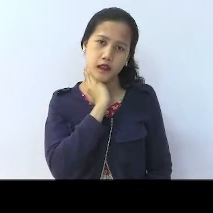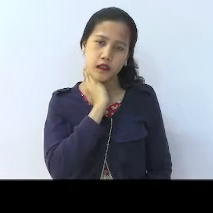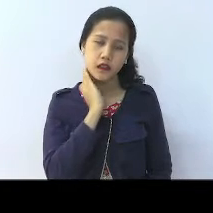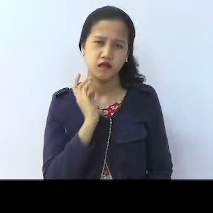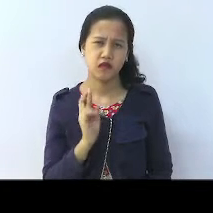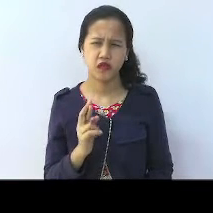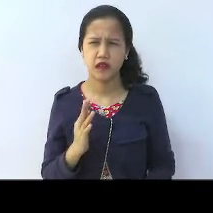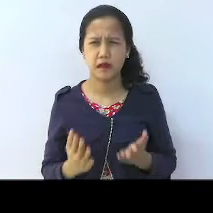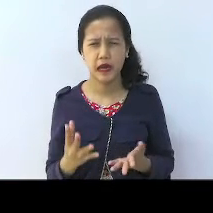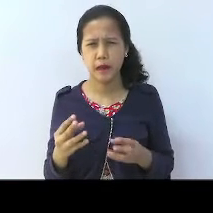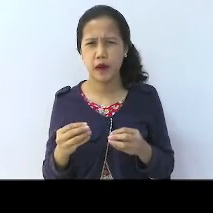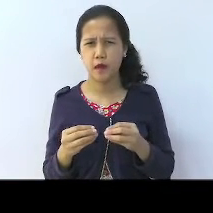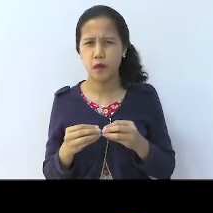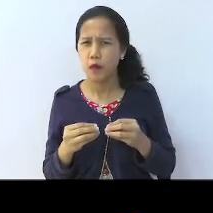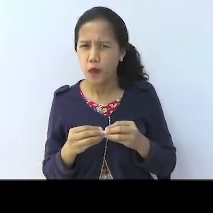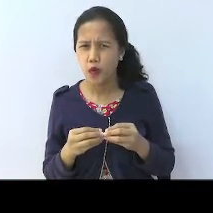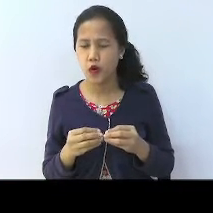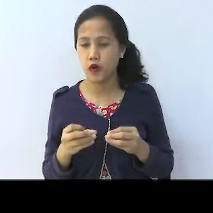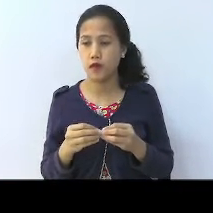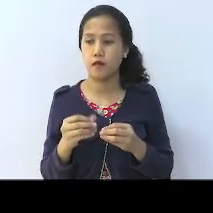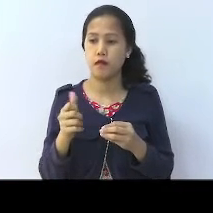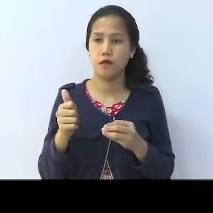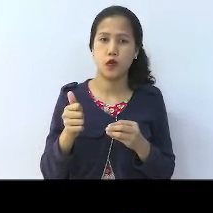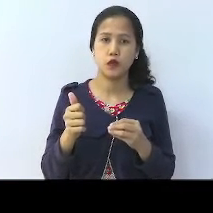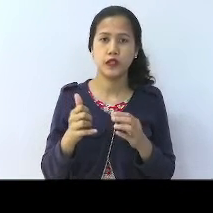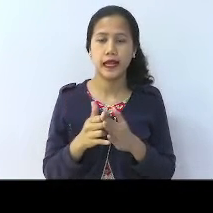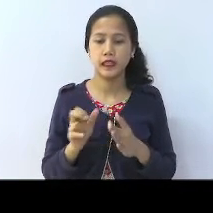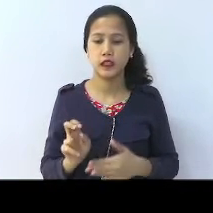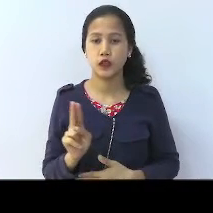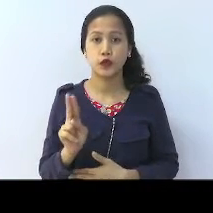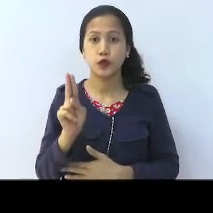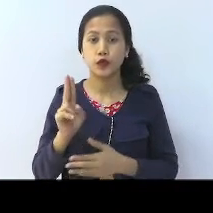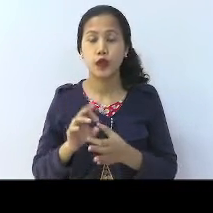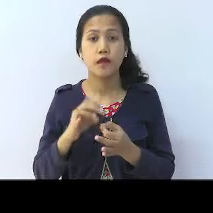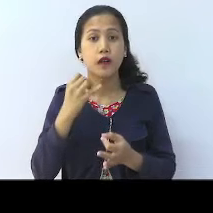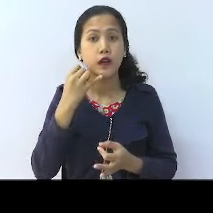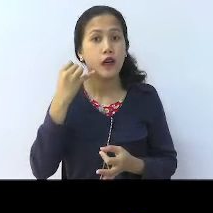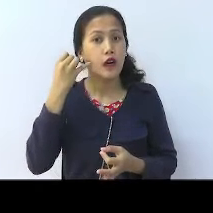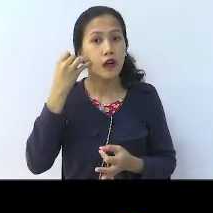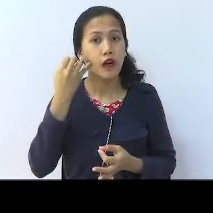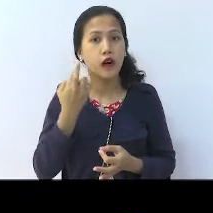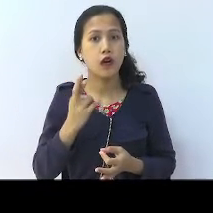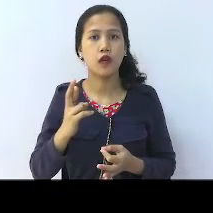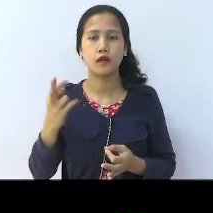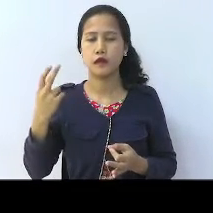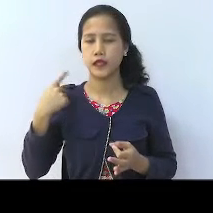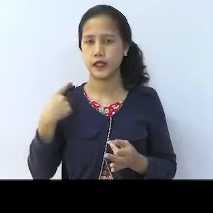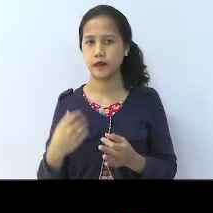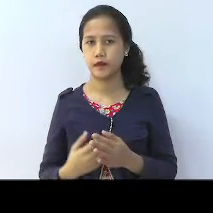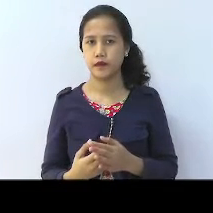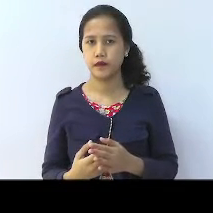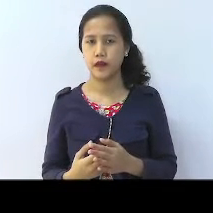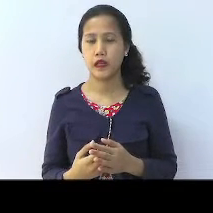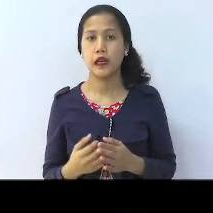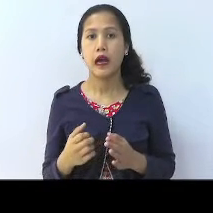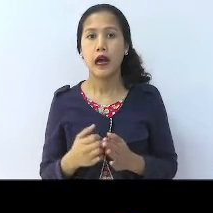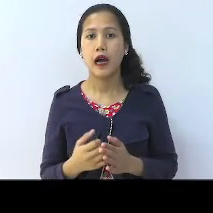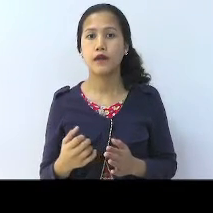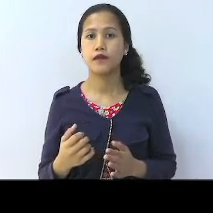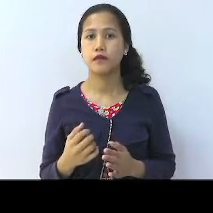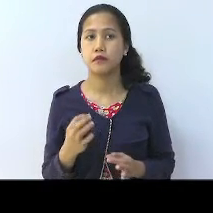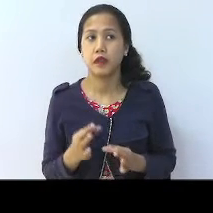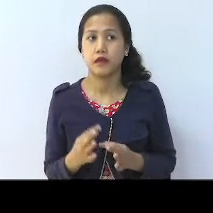o dahil naman sa imbalance. May mahina at malakas na muscle sa iyong panga at muscles